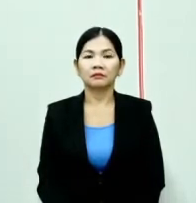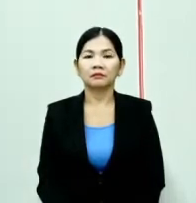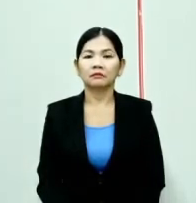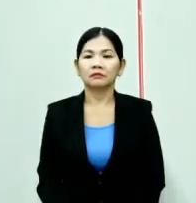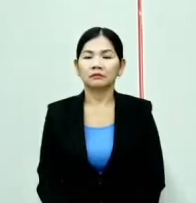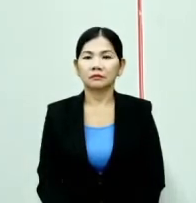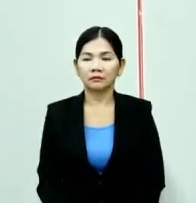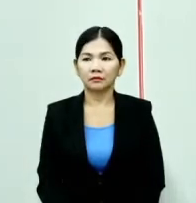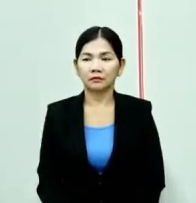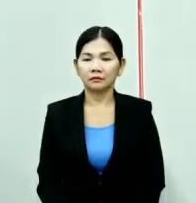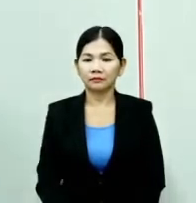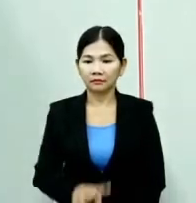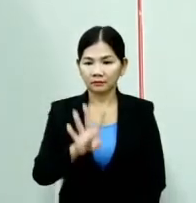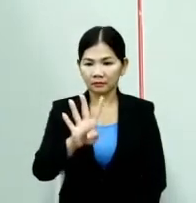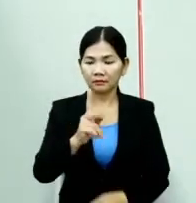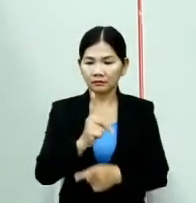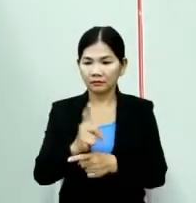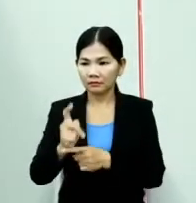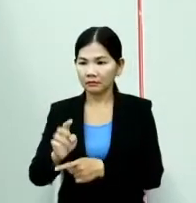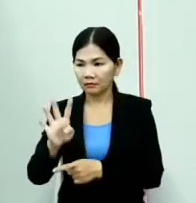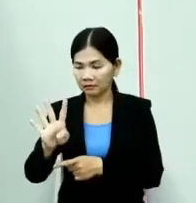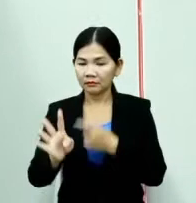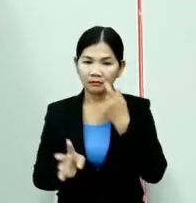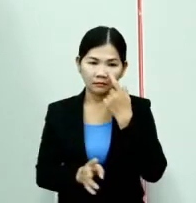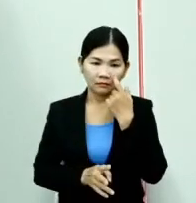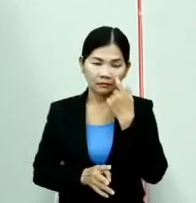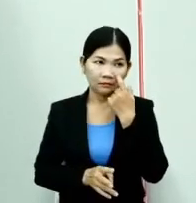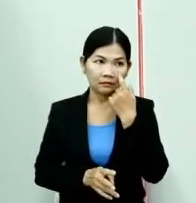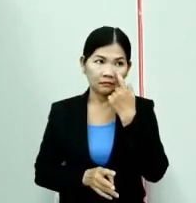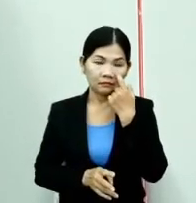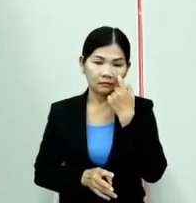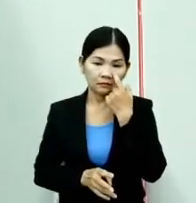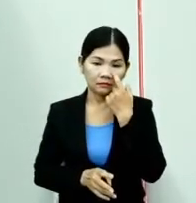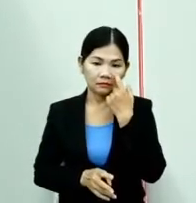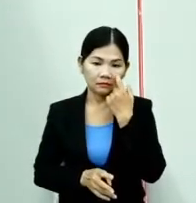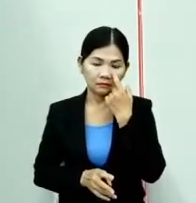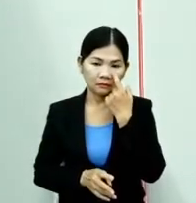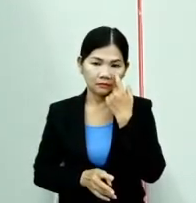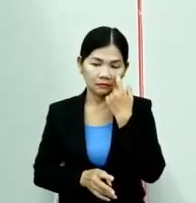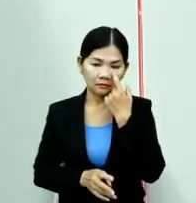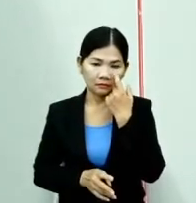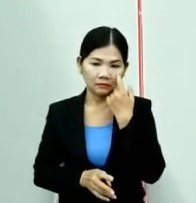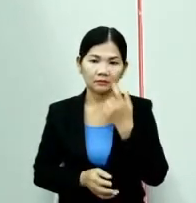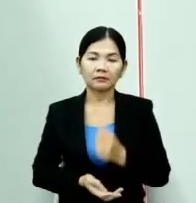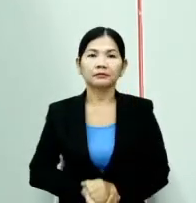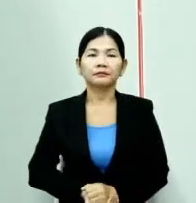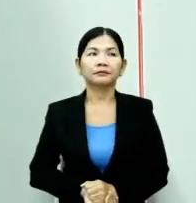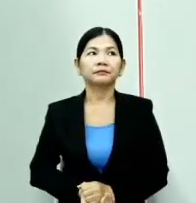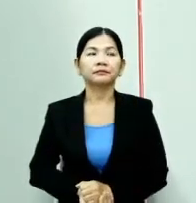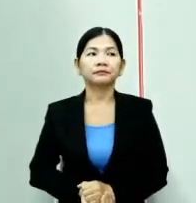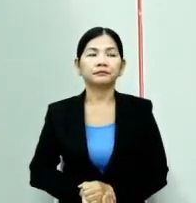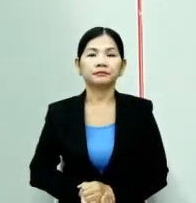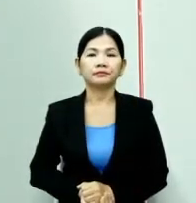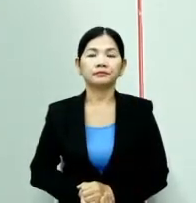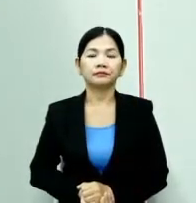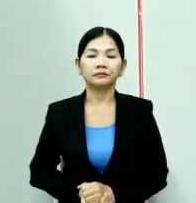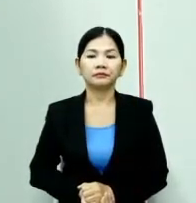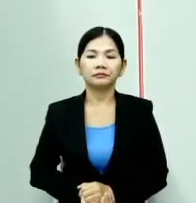ចា4ខ្ទង់និង4ខ្ទង់និ